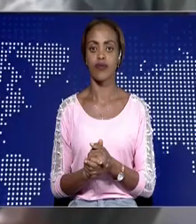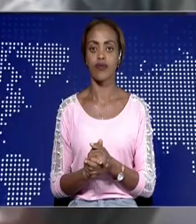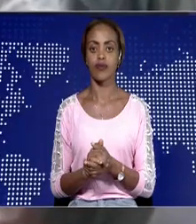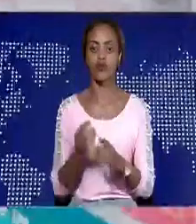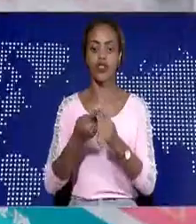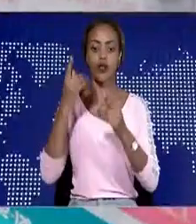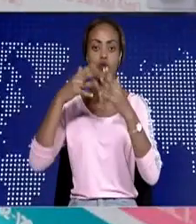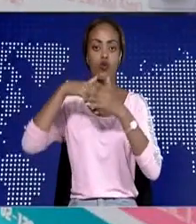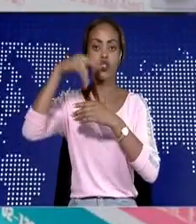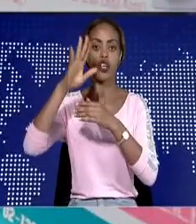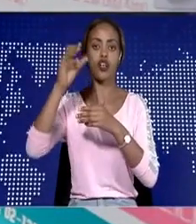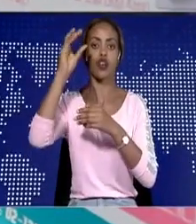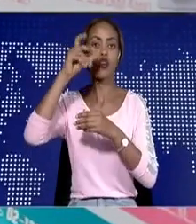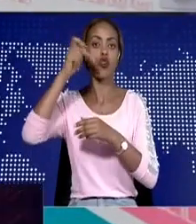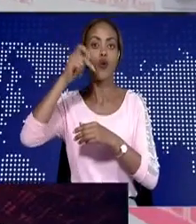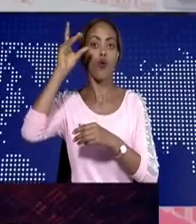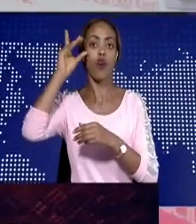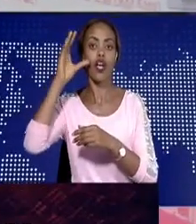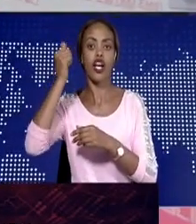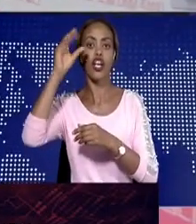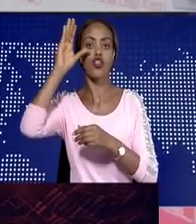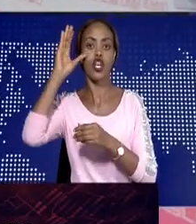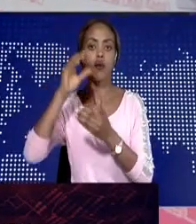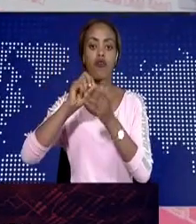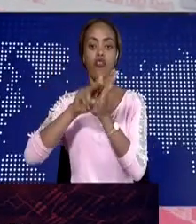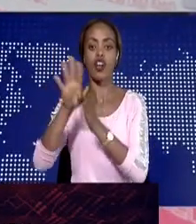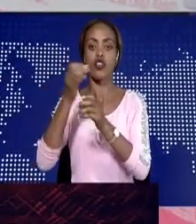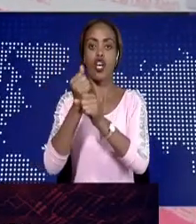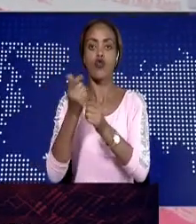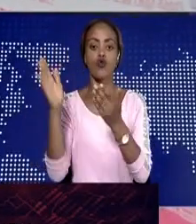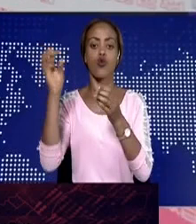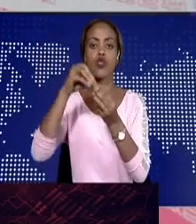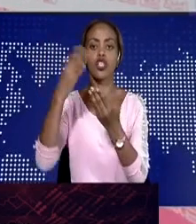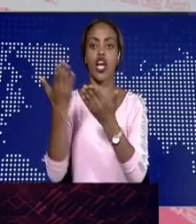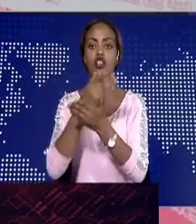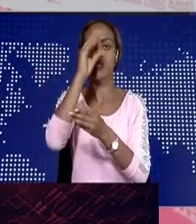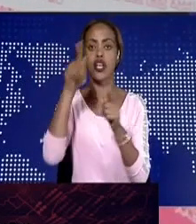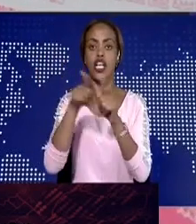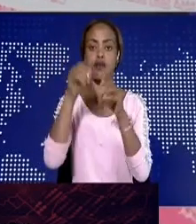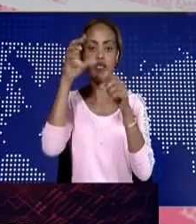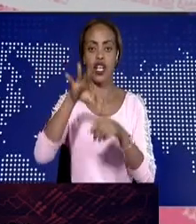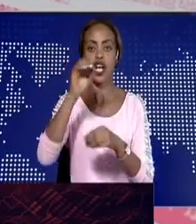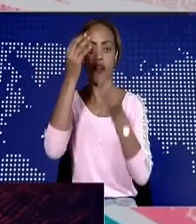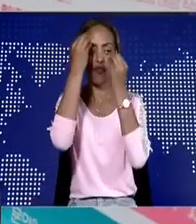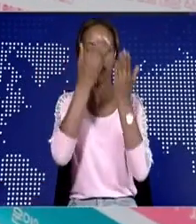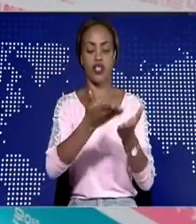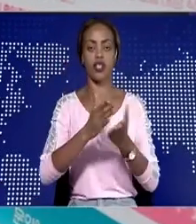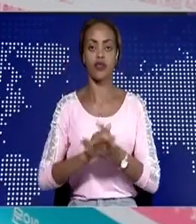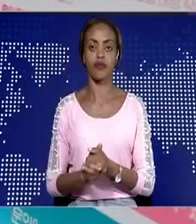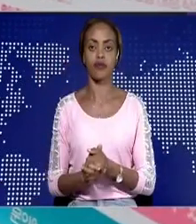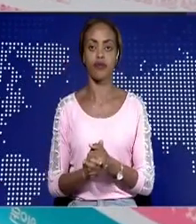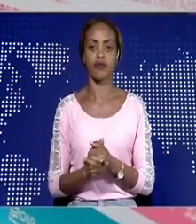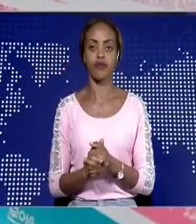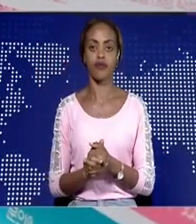ካብ ወፃኢ ደቡብ ኮርያን ቻይናን ብቫይረስ ኮሮና ዝተተሓዙ ተወሰኽቲ ሓደሽቲ ሰባት ከም ዝረኸባ ኣፍሊጠን።